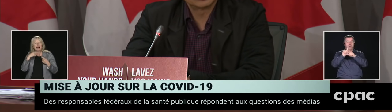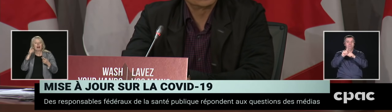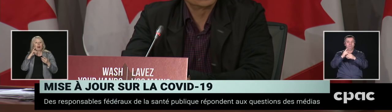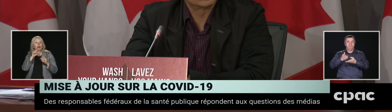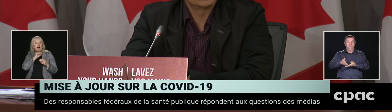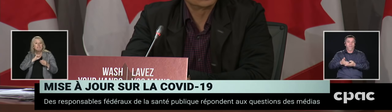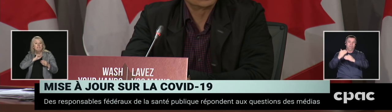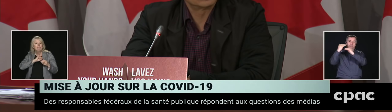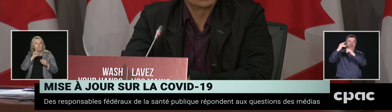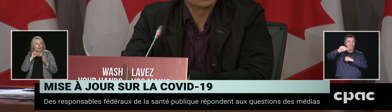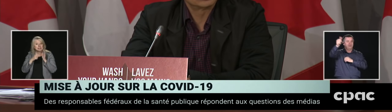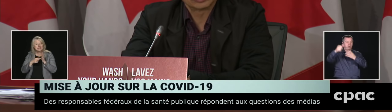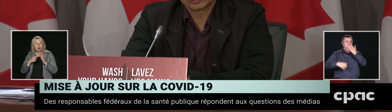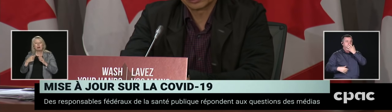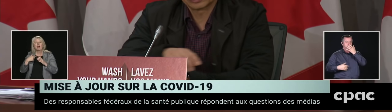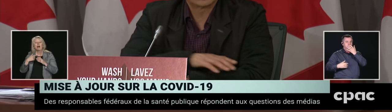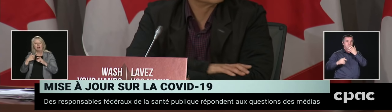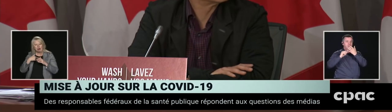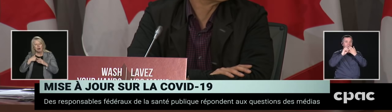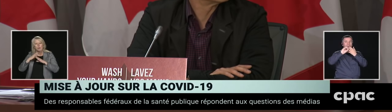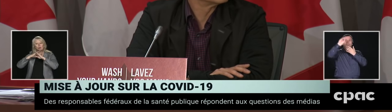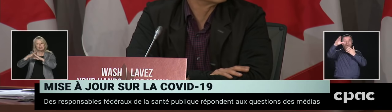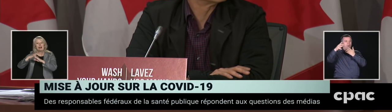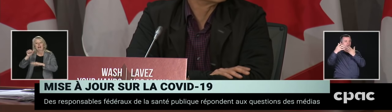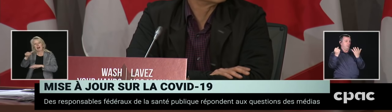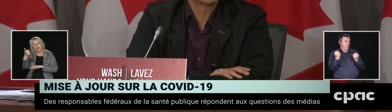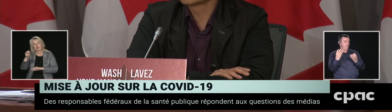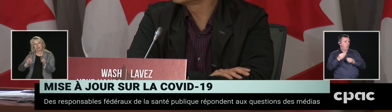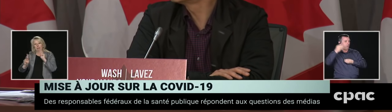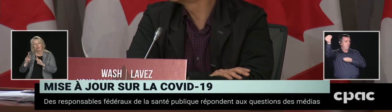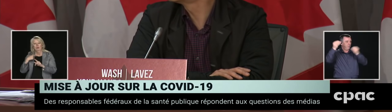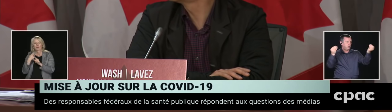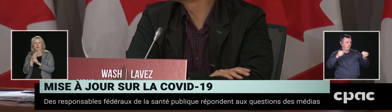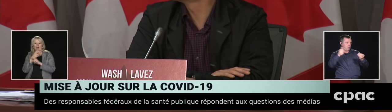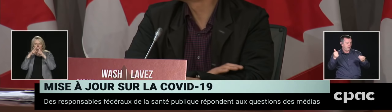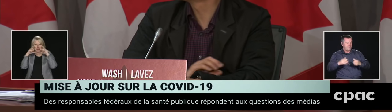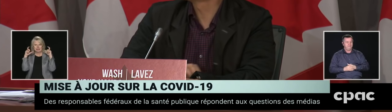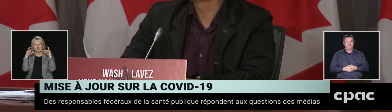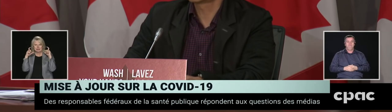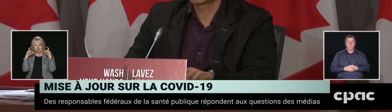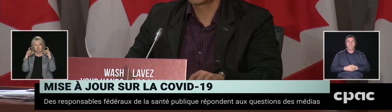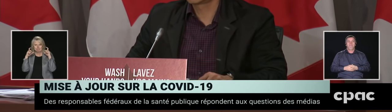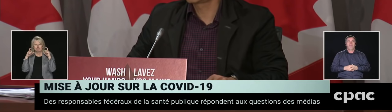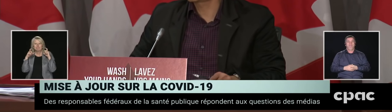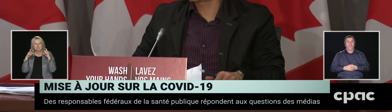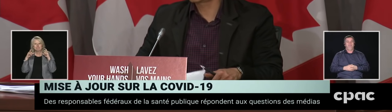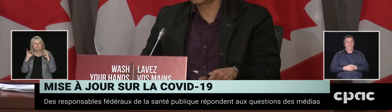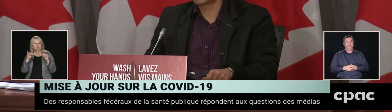Thank you, Doctor, and that's all the questions we had for today. Ceci met fin à la conférence de presse. Merci.